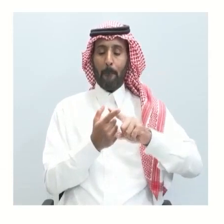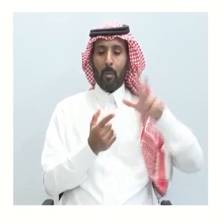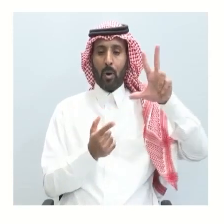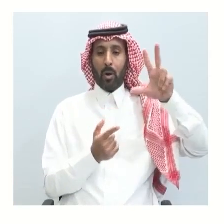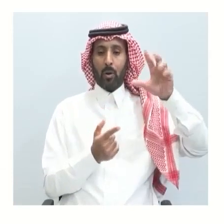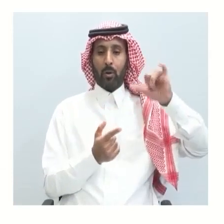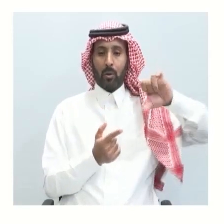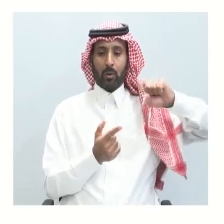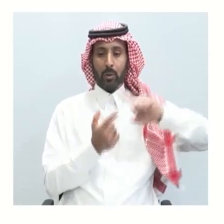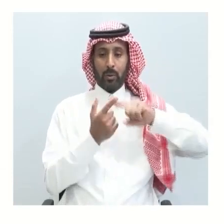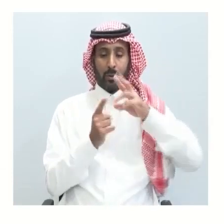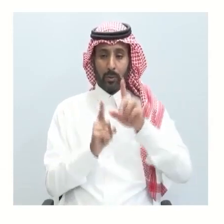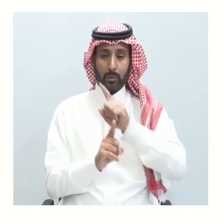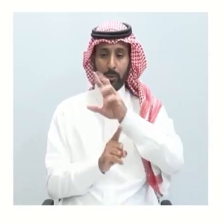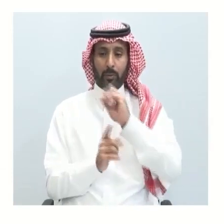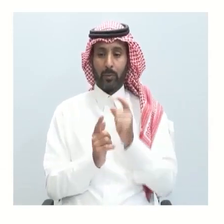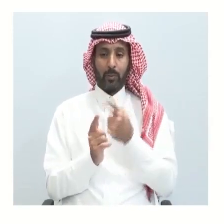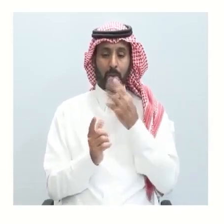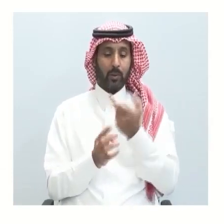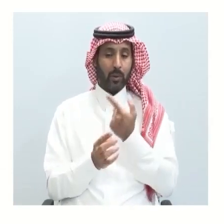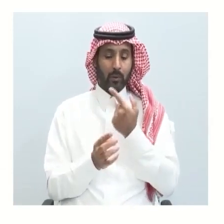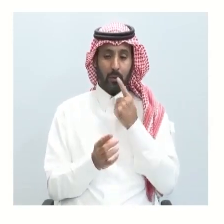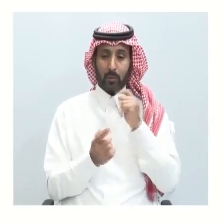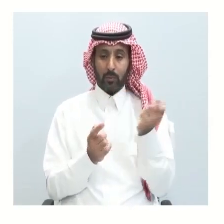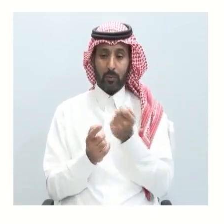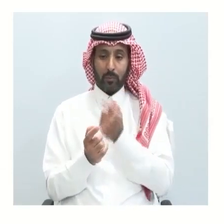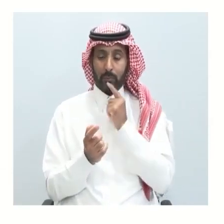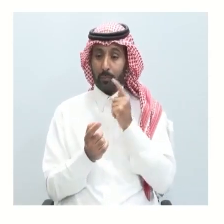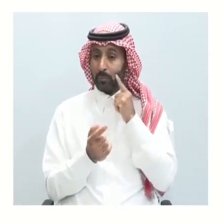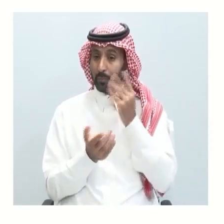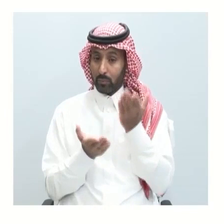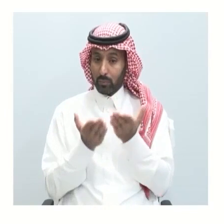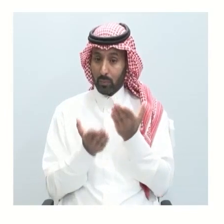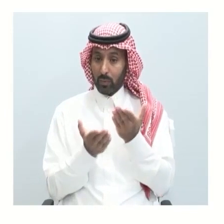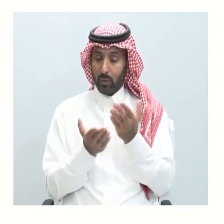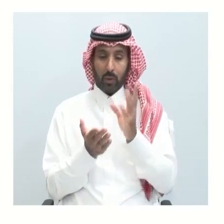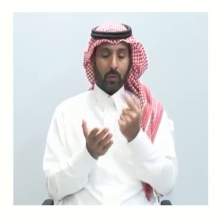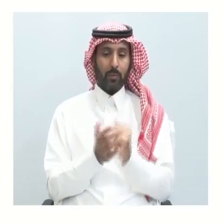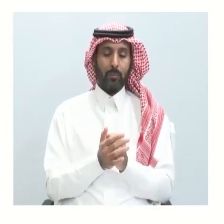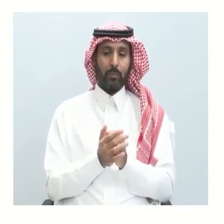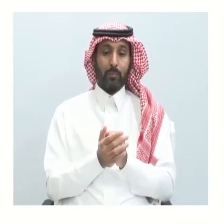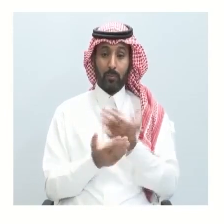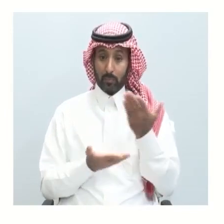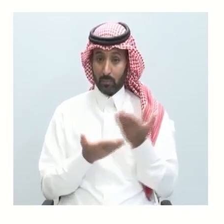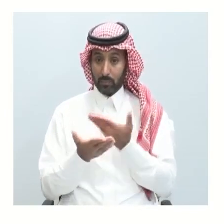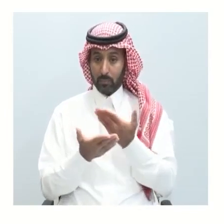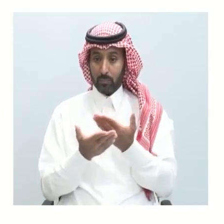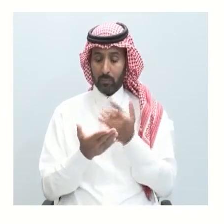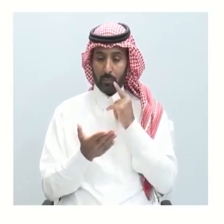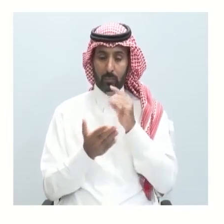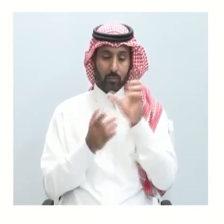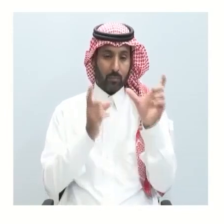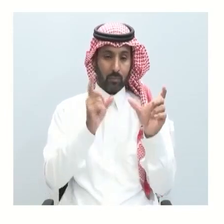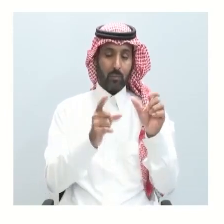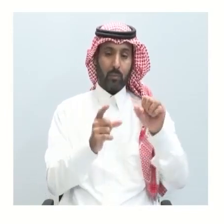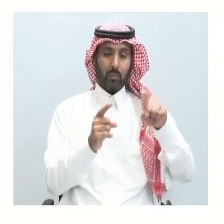إذا في هذه الحالة كيف يمكنك كتابة تعبير ثابت الاتزان لهذا التفاعل؟ لاحظ المعاملات،